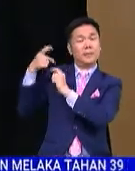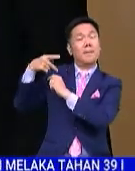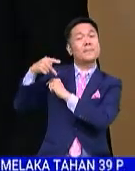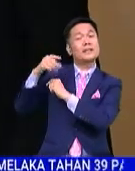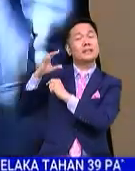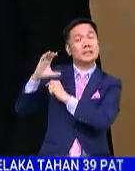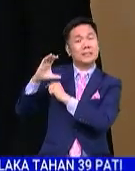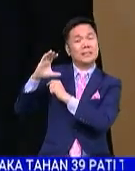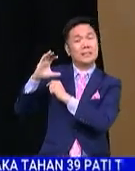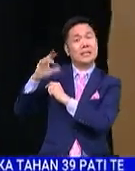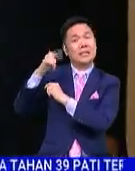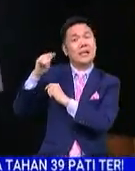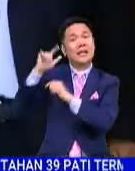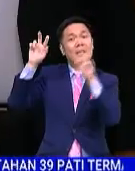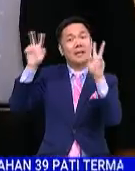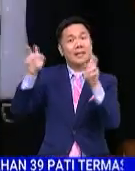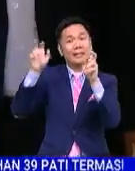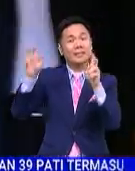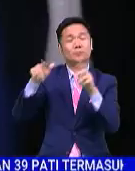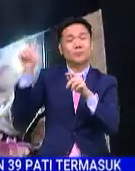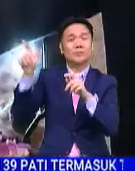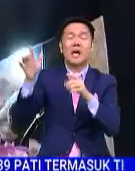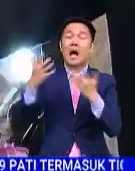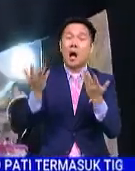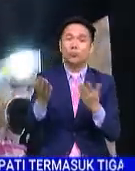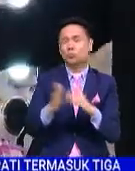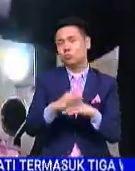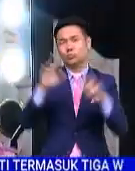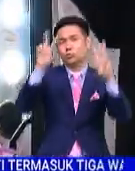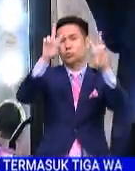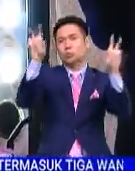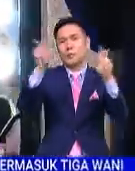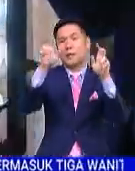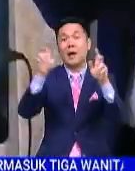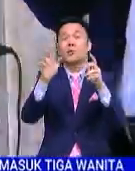bengkel Sentuhan Kecantikan Menjana Pendapatan di Ibu Negara.